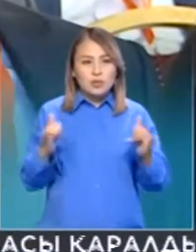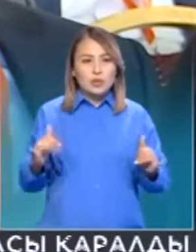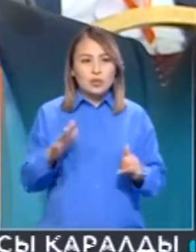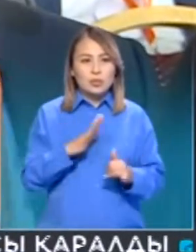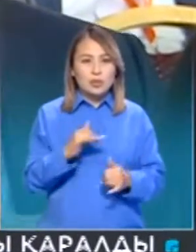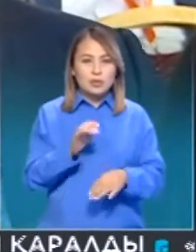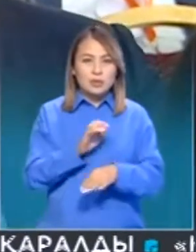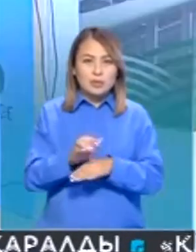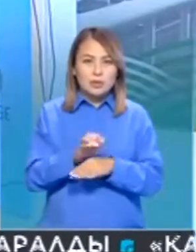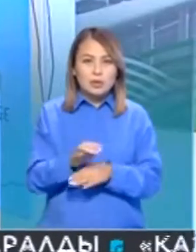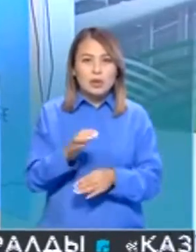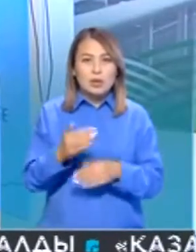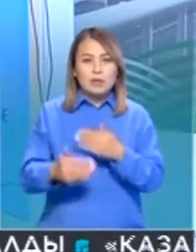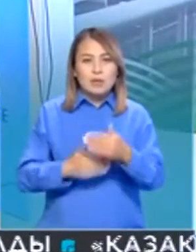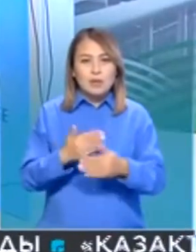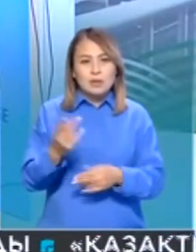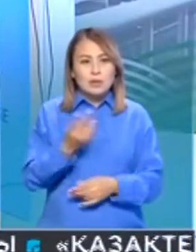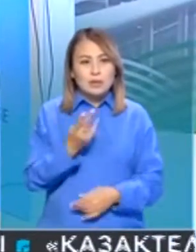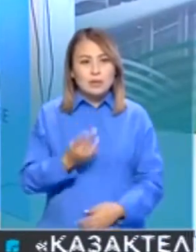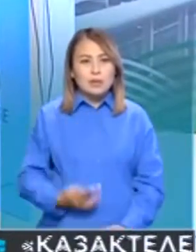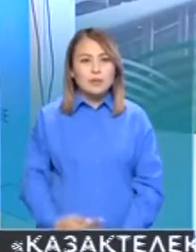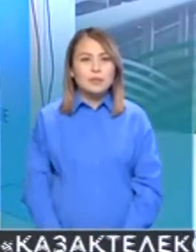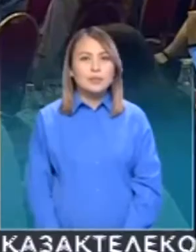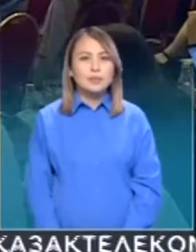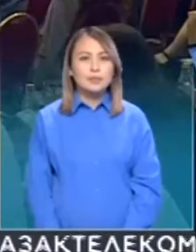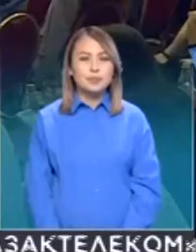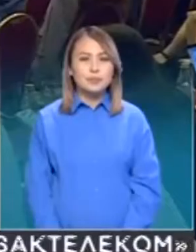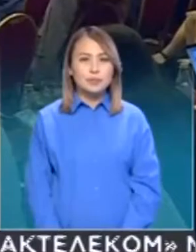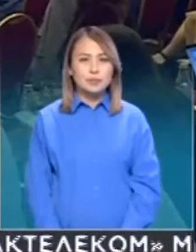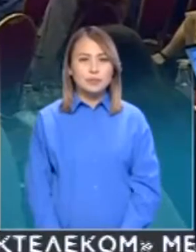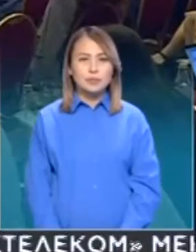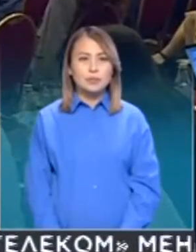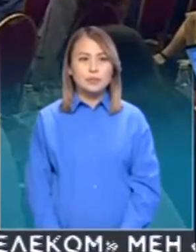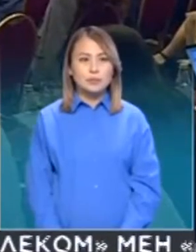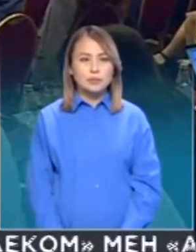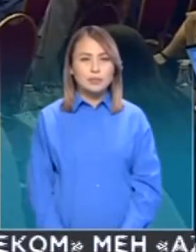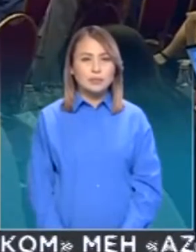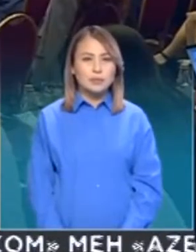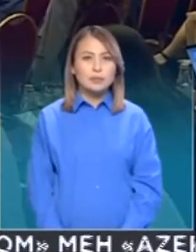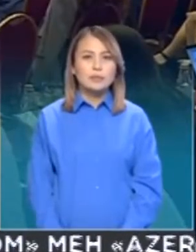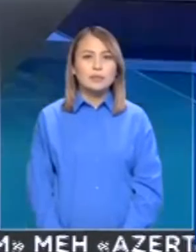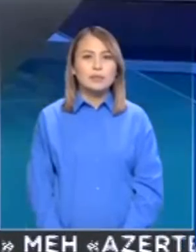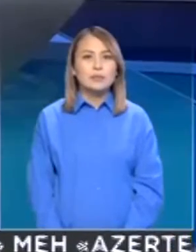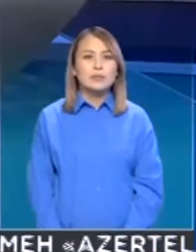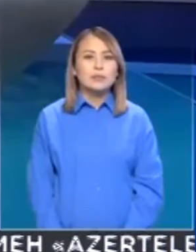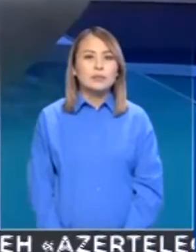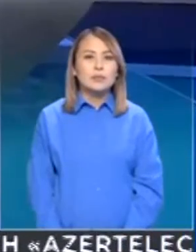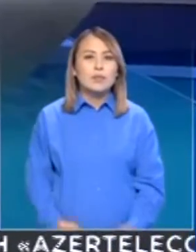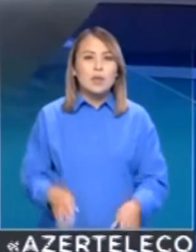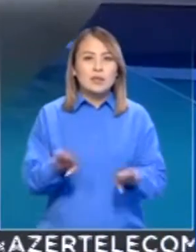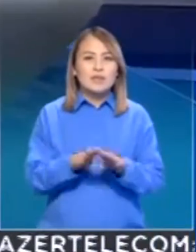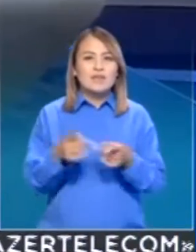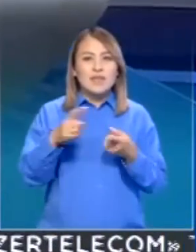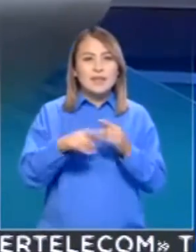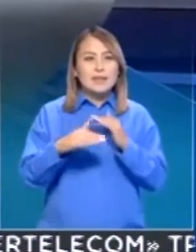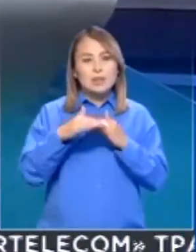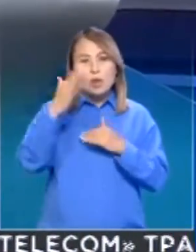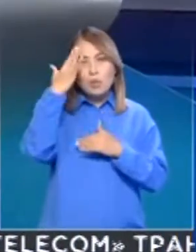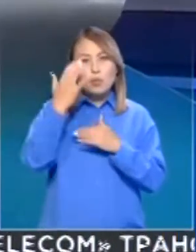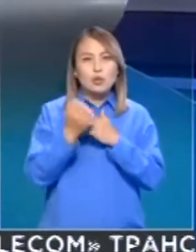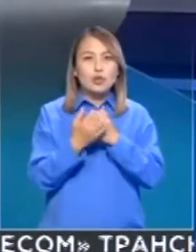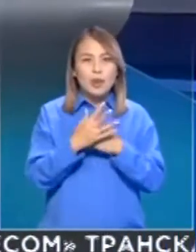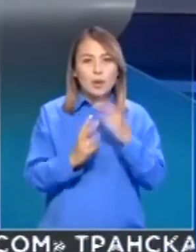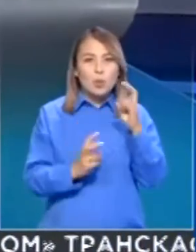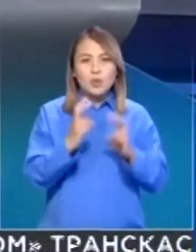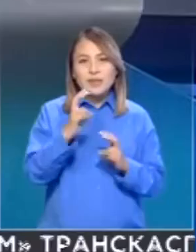өңдеуді жетілдіру қажет. Фариза Мұсақызы, Ерболат Қуанышев, ұлттық арна, Алматыдан. Осы орайда еліміздегі мұнай